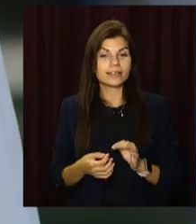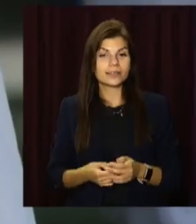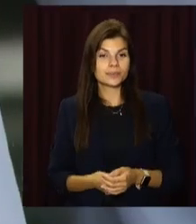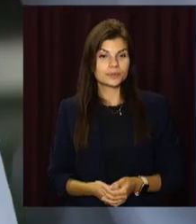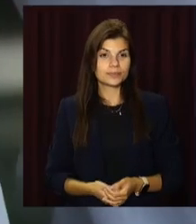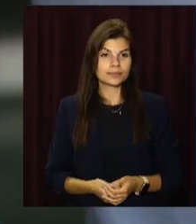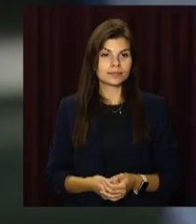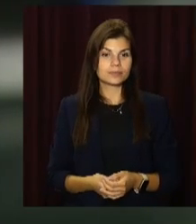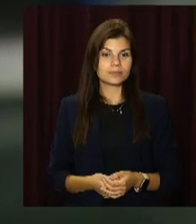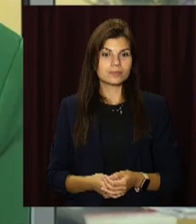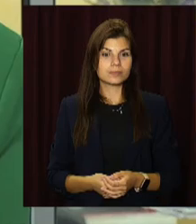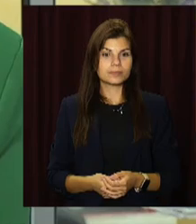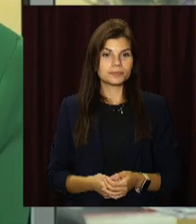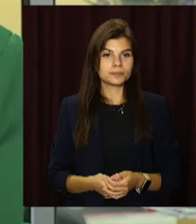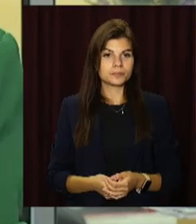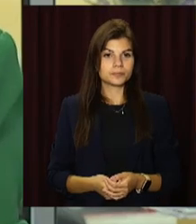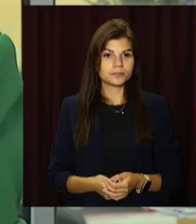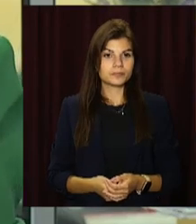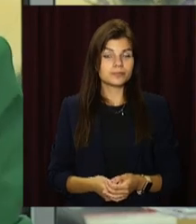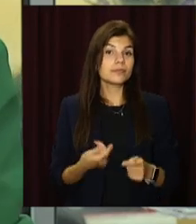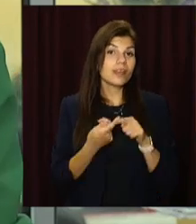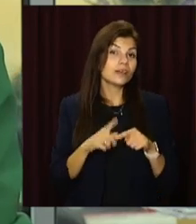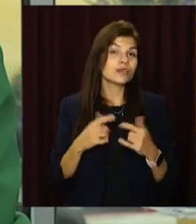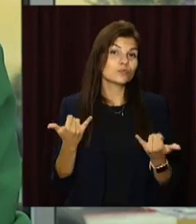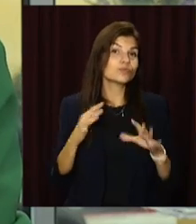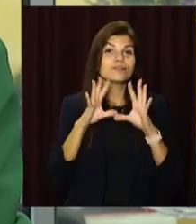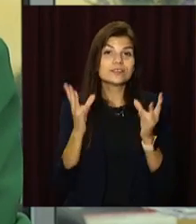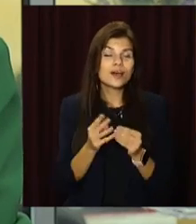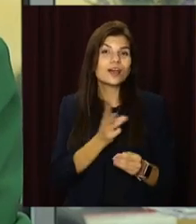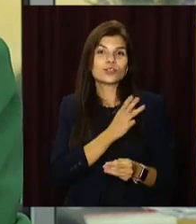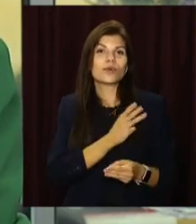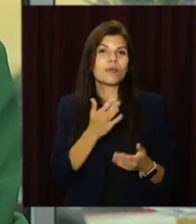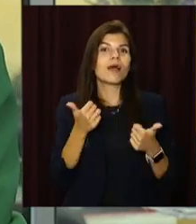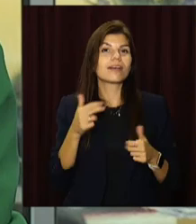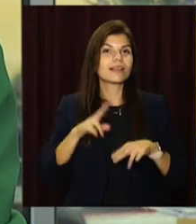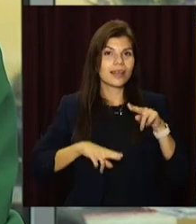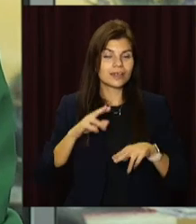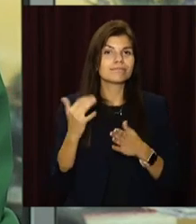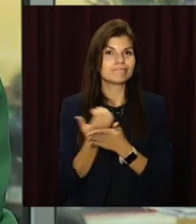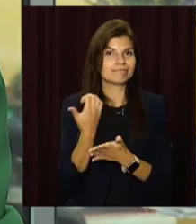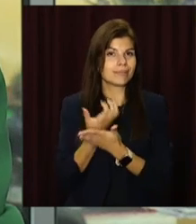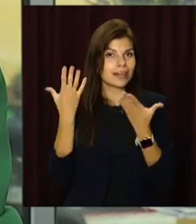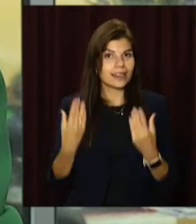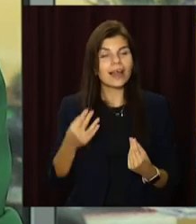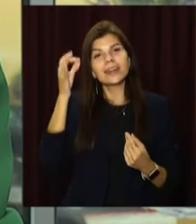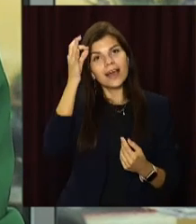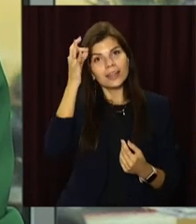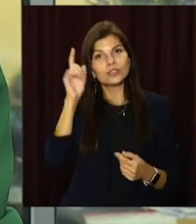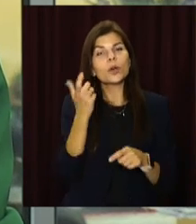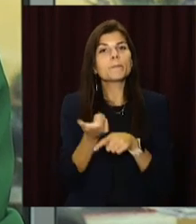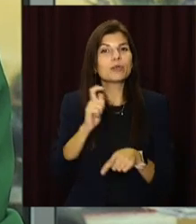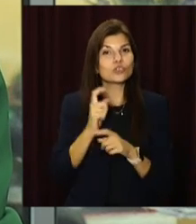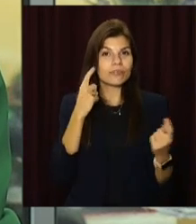News, телеканал «Відкритий». А на цьому у мене все. Бажаю вам гарного настрою та продуктивного дня. Нагадую, ще